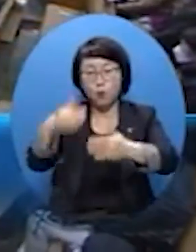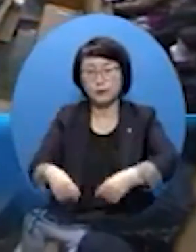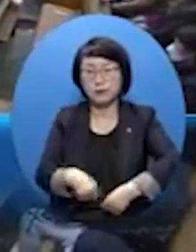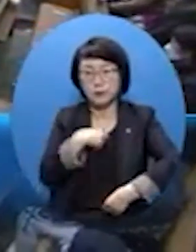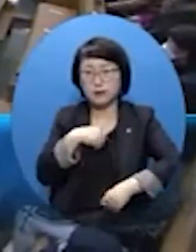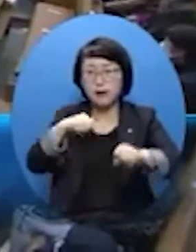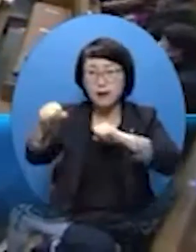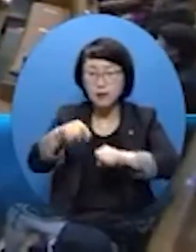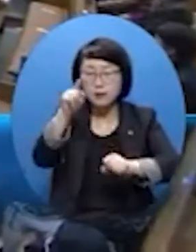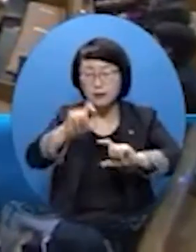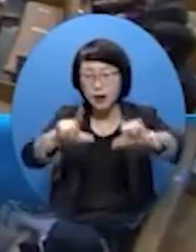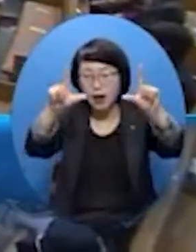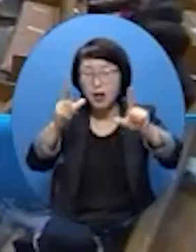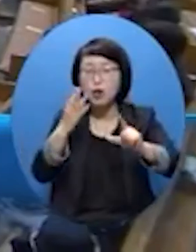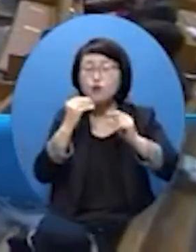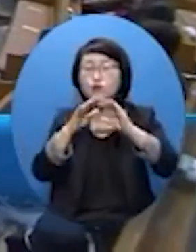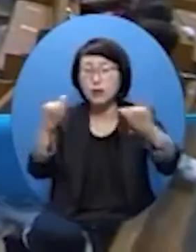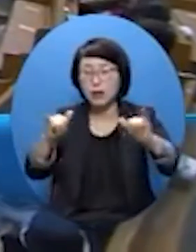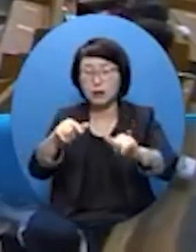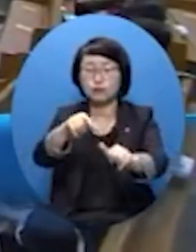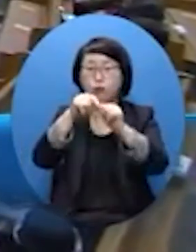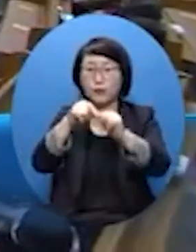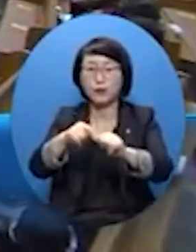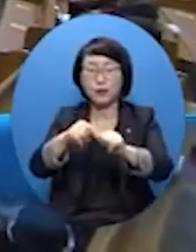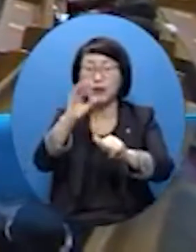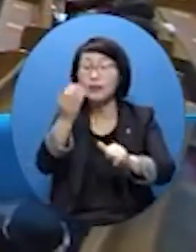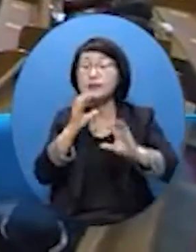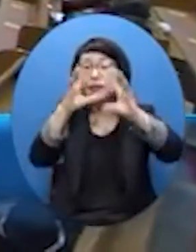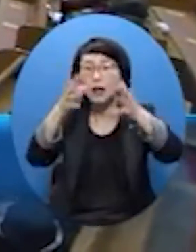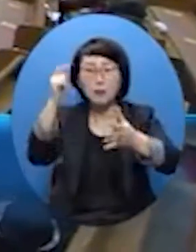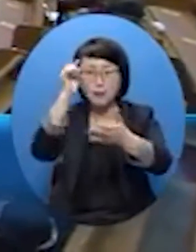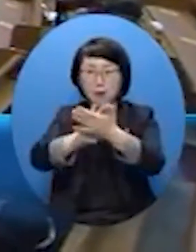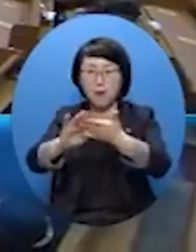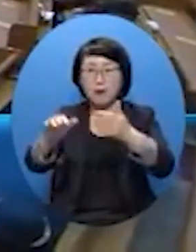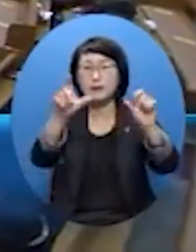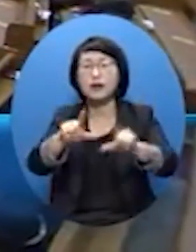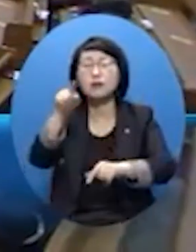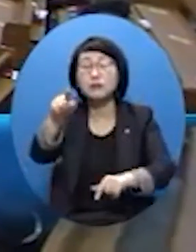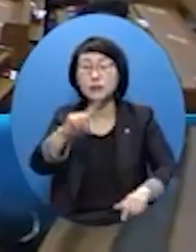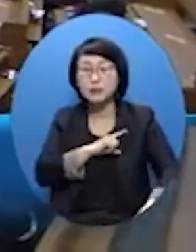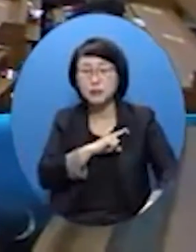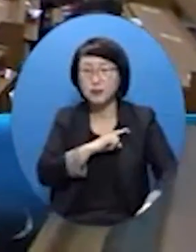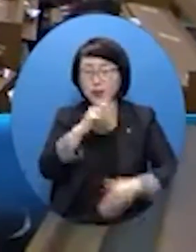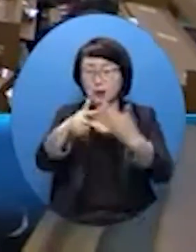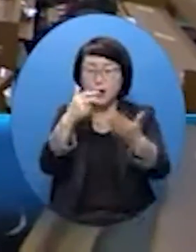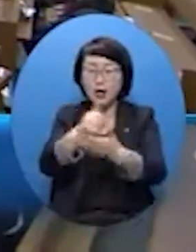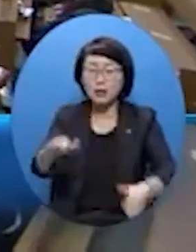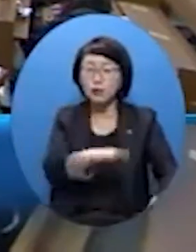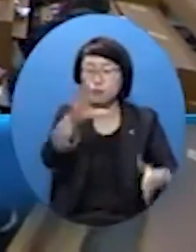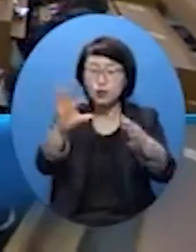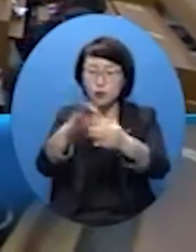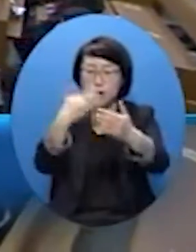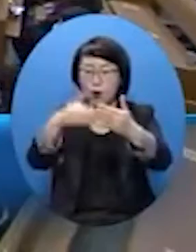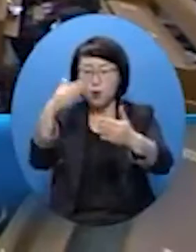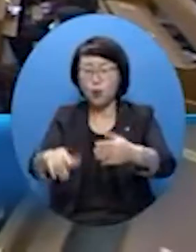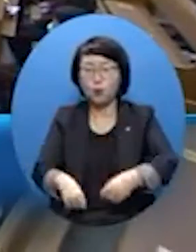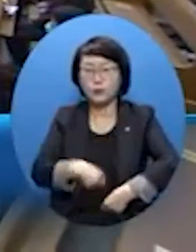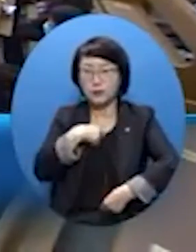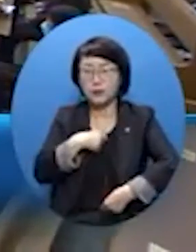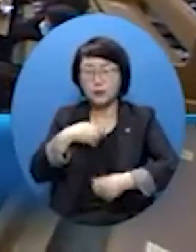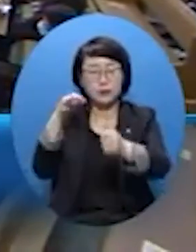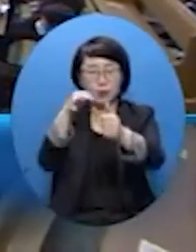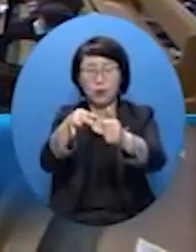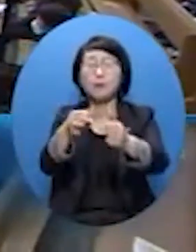그의 날에 유다는 구원을 받겠고 이스라엘은 평안히 살 것이며 그의 이름은 야훼 우리의 공의라 일컬음을 받으리라.